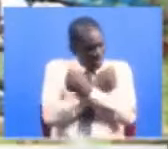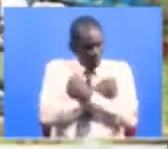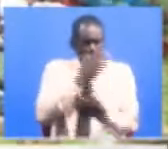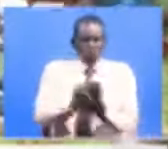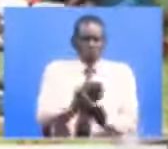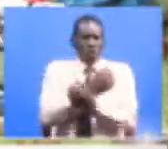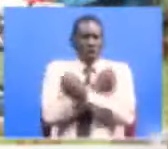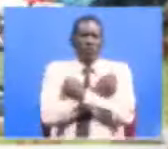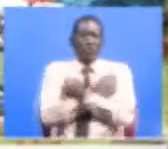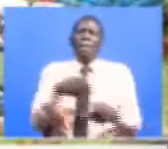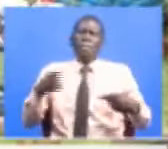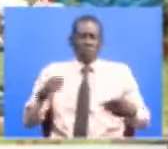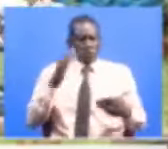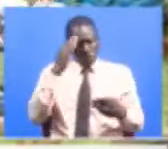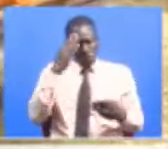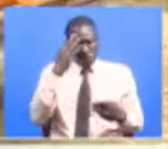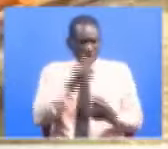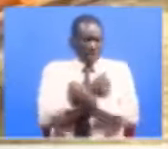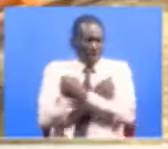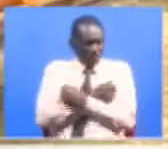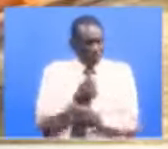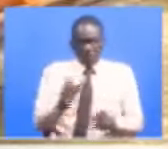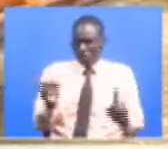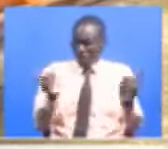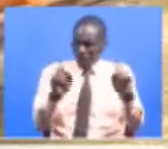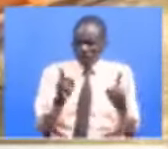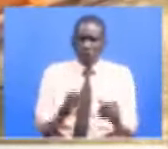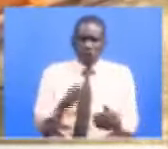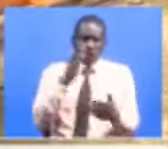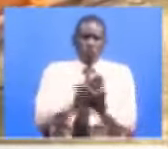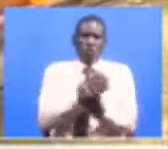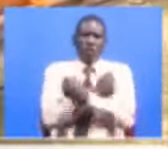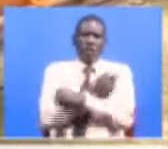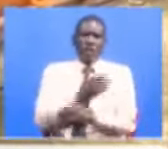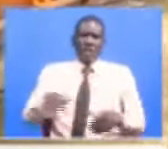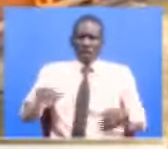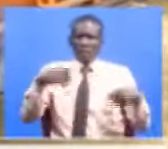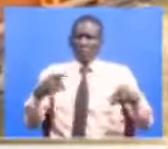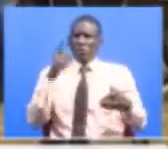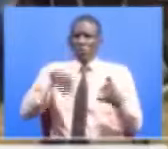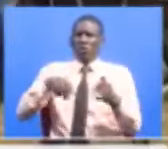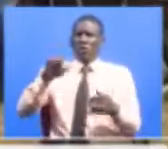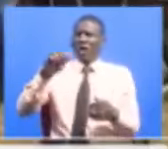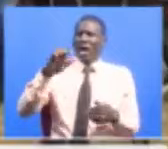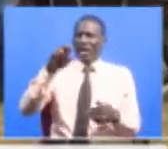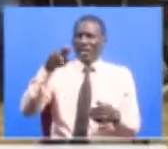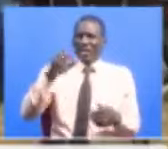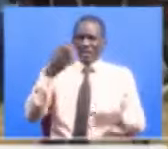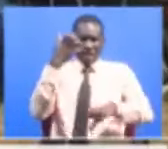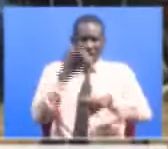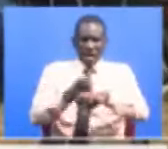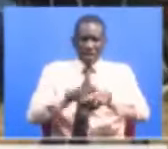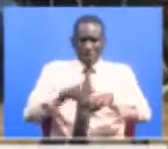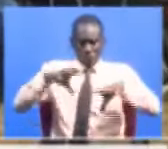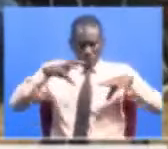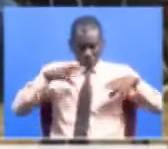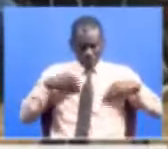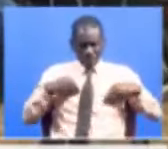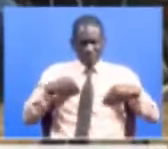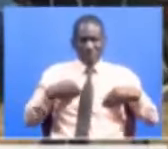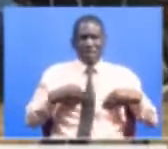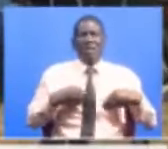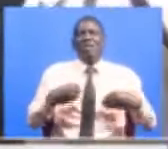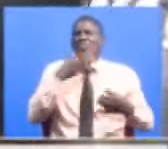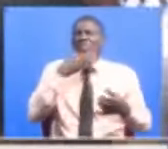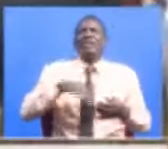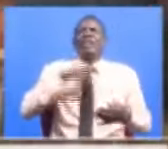iko kweli. Wenye nadhani tu mapenzi ni pesa, sio hivyo. Wenyeji wanasema Agnes alikuwa na wakati mgumu kukubali